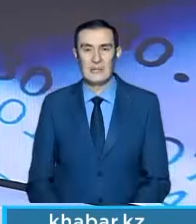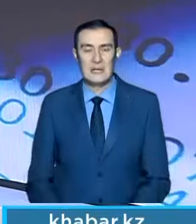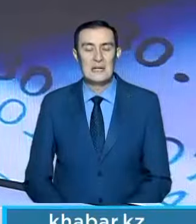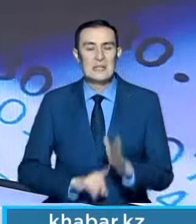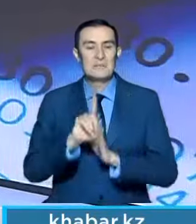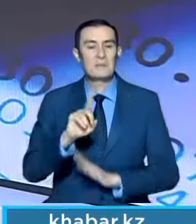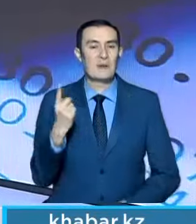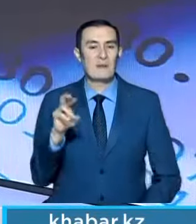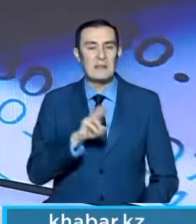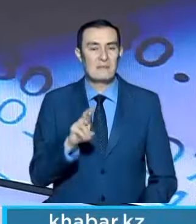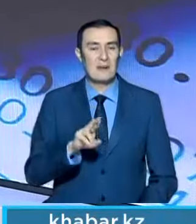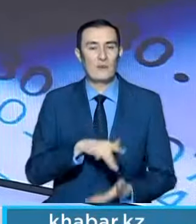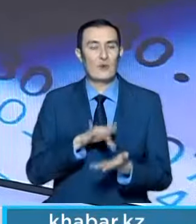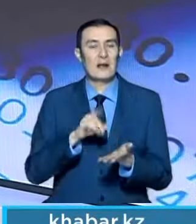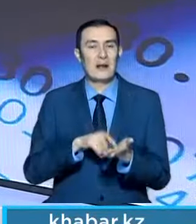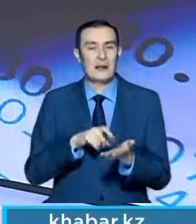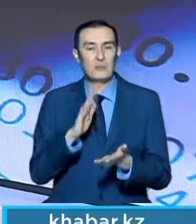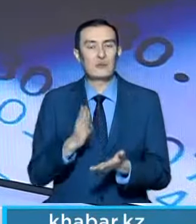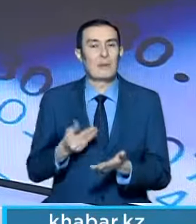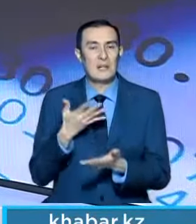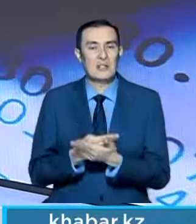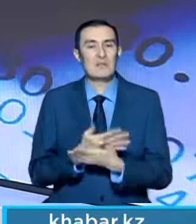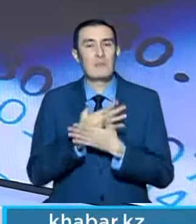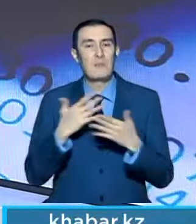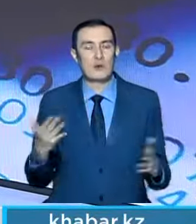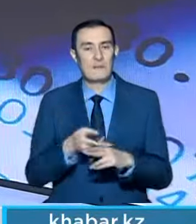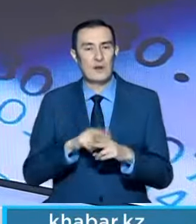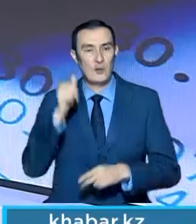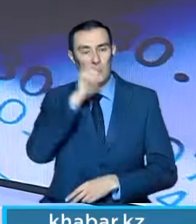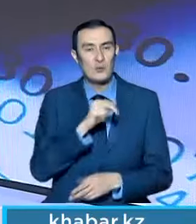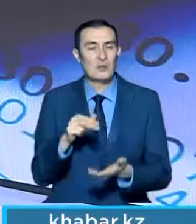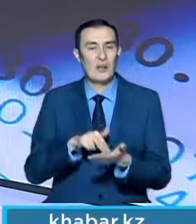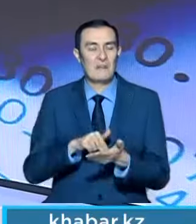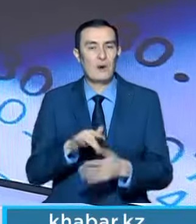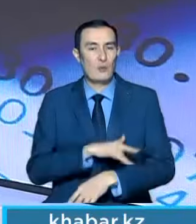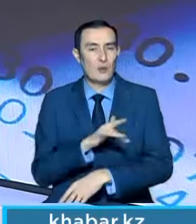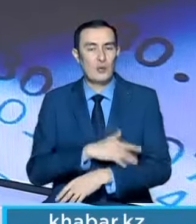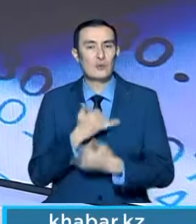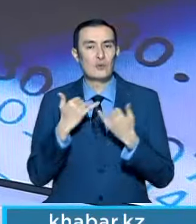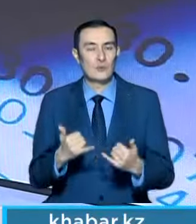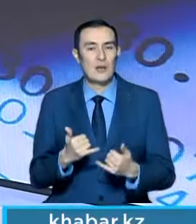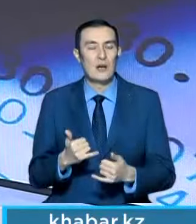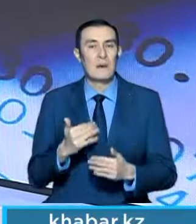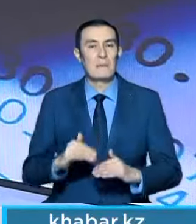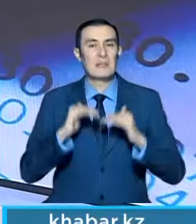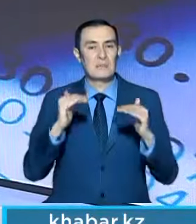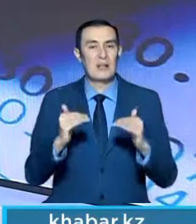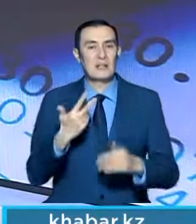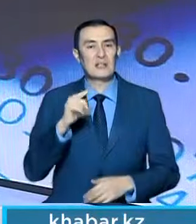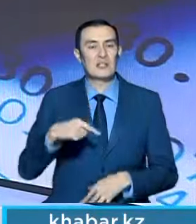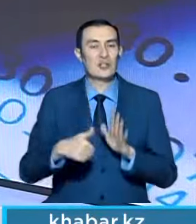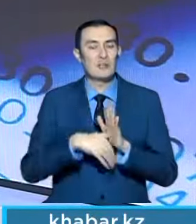С 1 января жители Караганды за отопление будут платить больше. В этом году тарифы на жилищно-коммунальные услуги в области уже поднимали